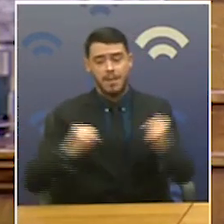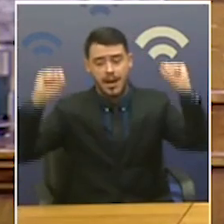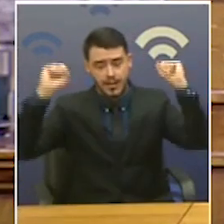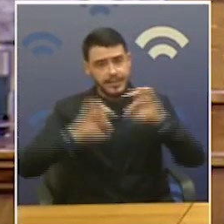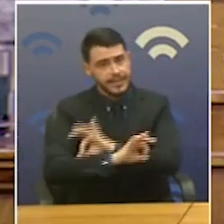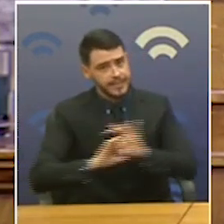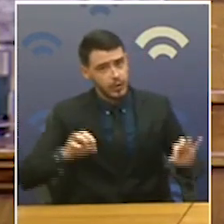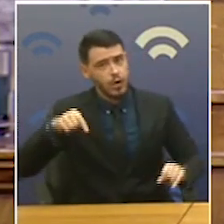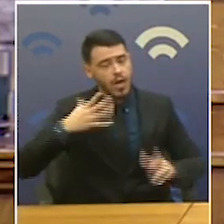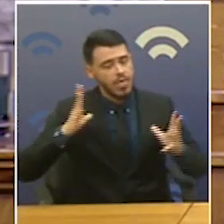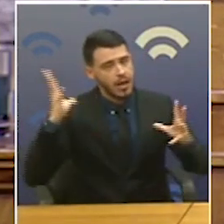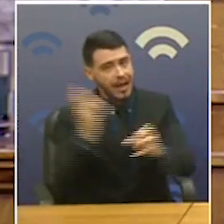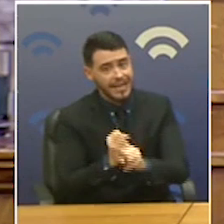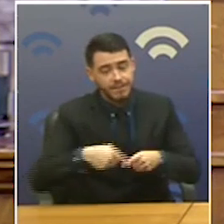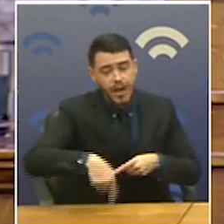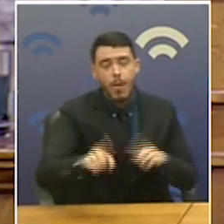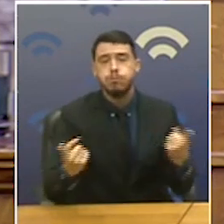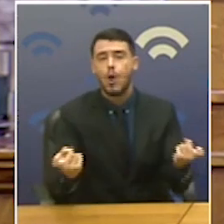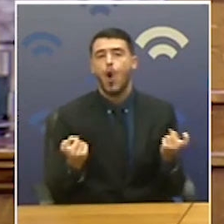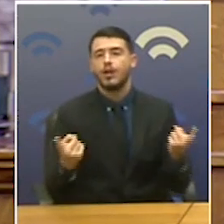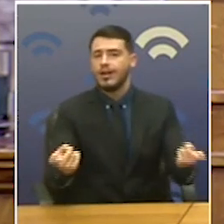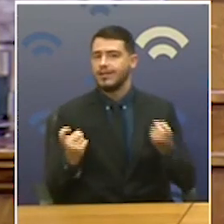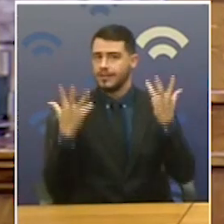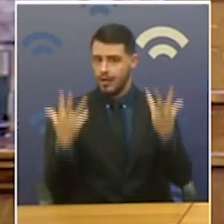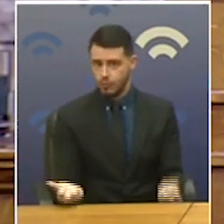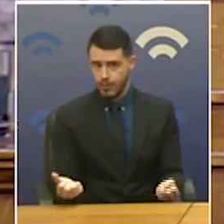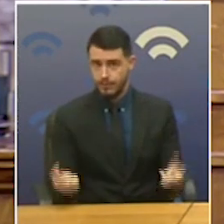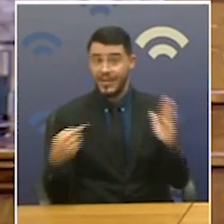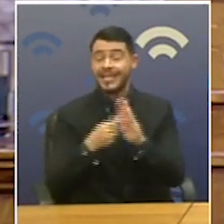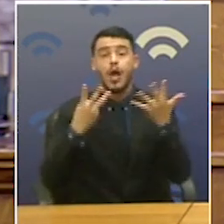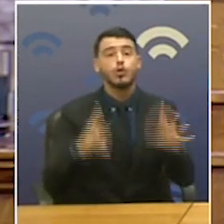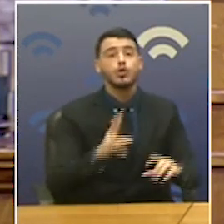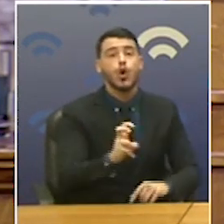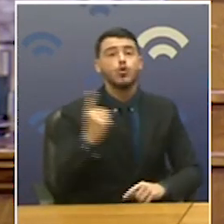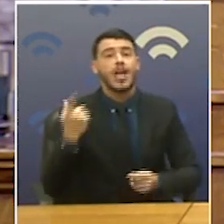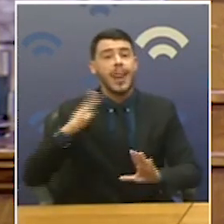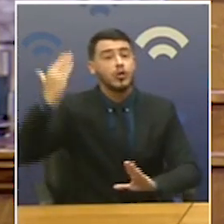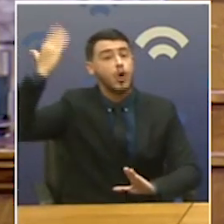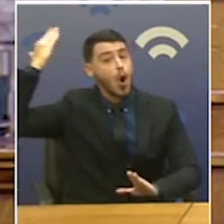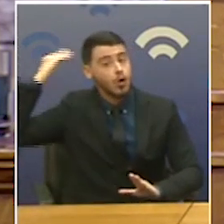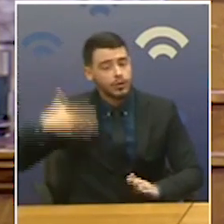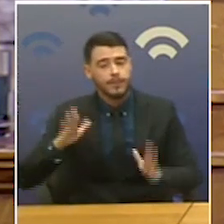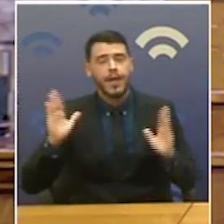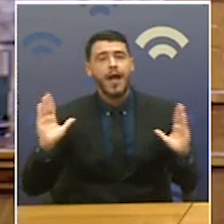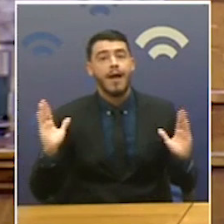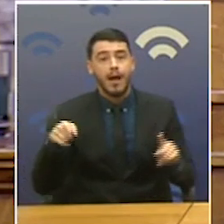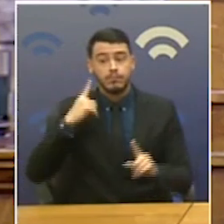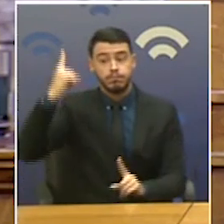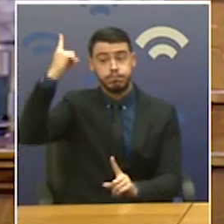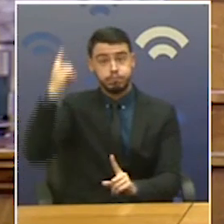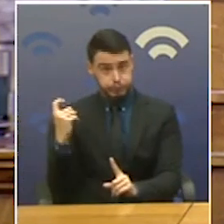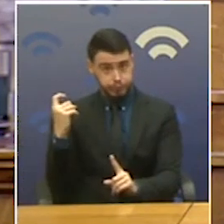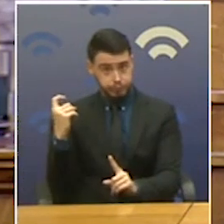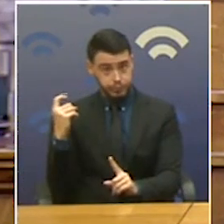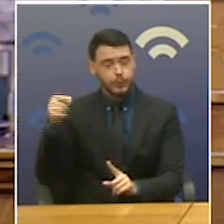μας. Αν το 1821 ήταν η εκκίνηση, το 2021 είναι ένας